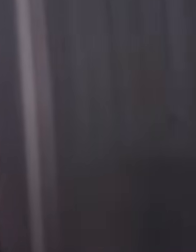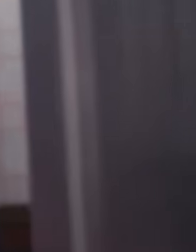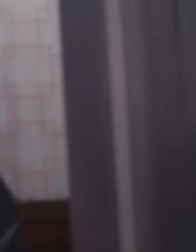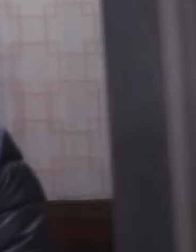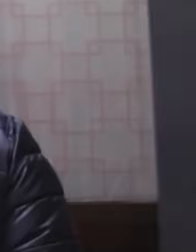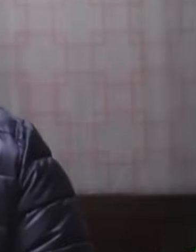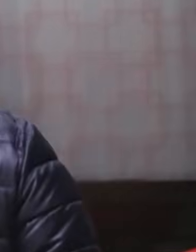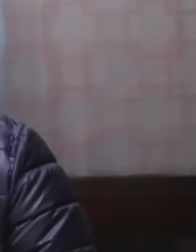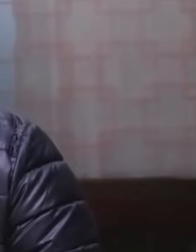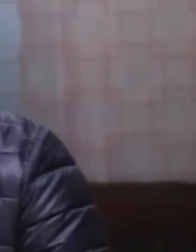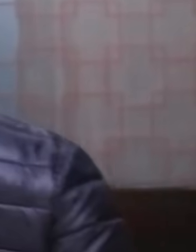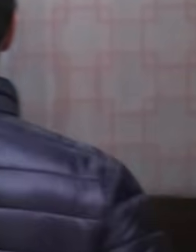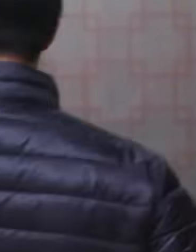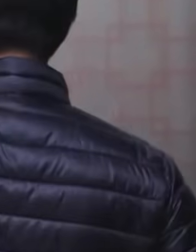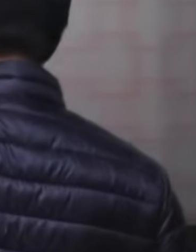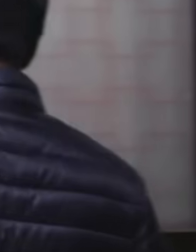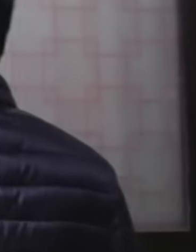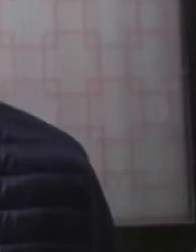아버님 계세요?